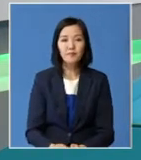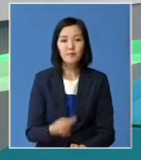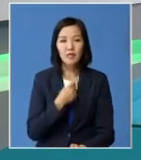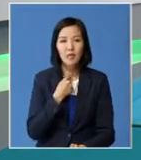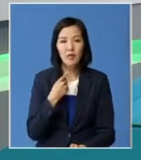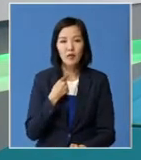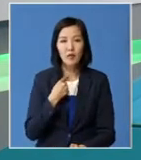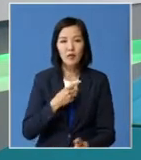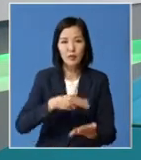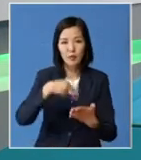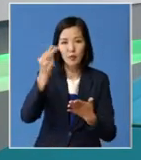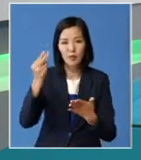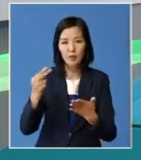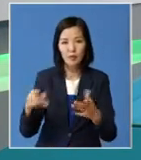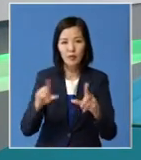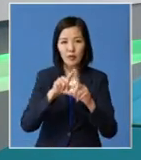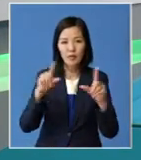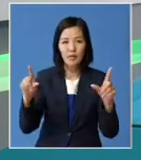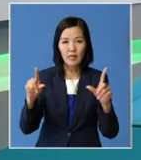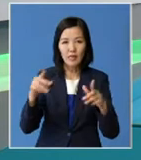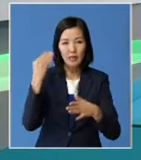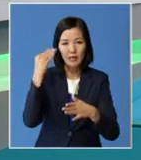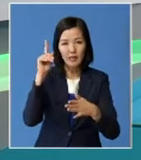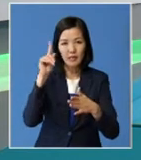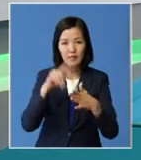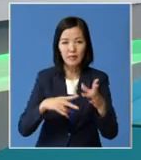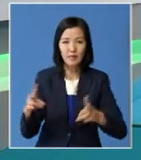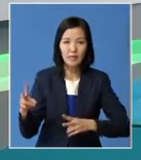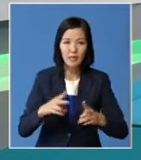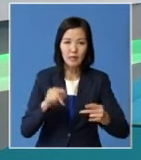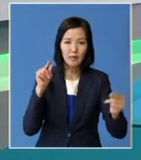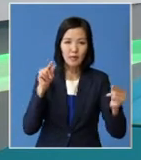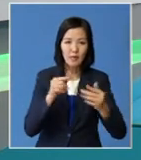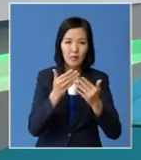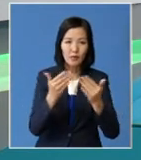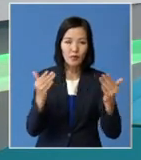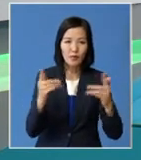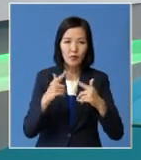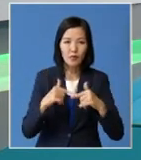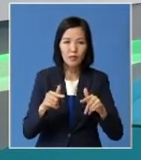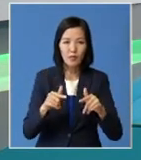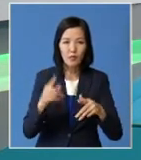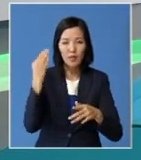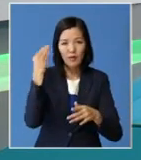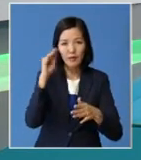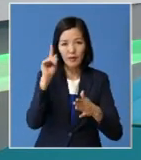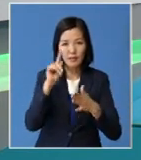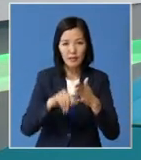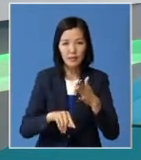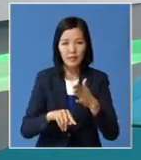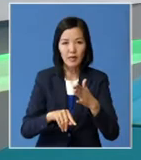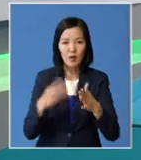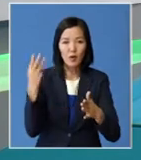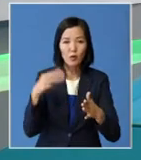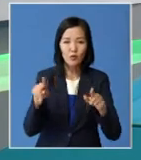Талдықорған көркем сурет галереясында діни экстремизм және терроризмге қарсы көрме ұйымдастырылды. Онда дәстүрлі діннен адастырар теріс ағымдарға қатысты